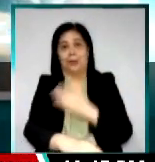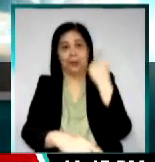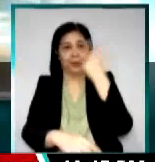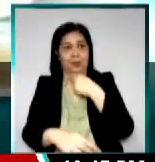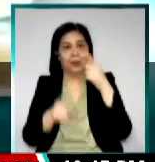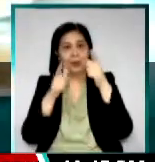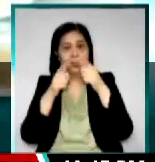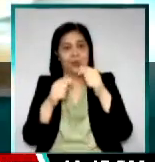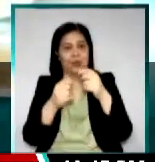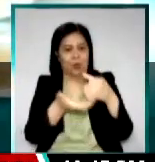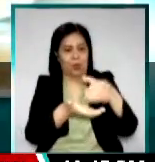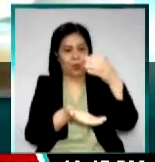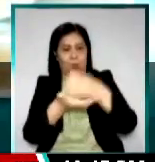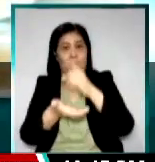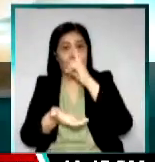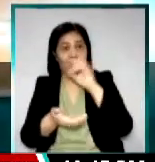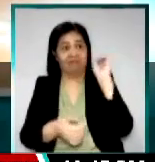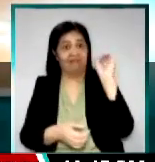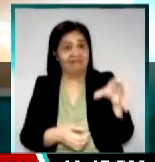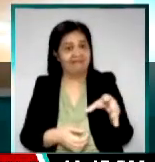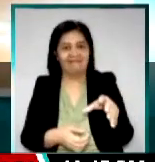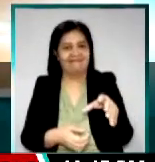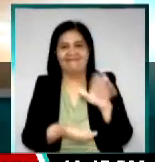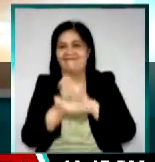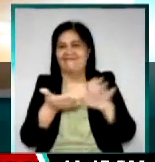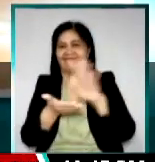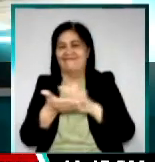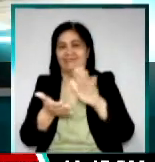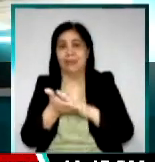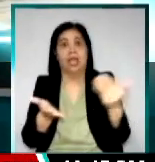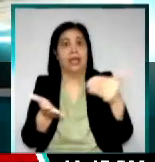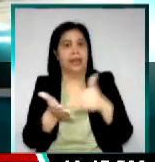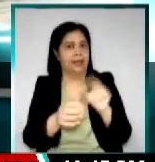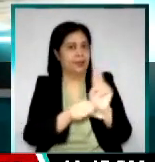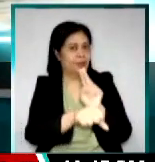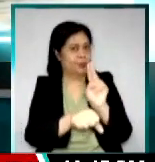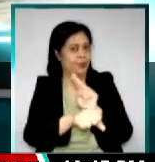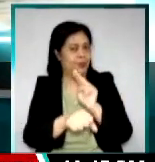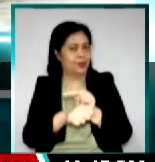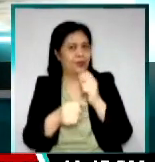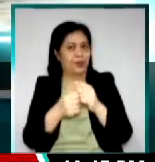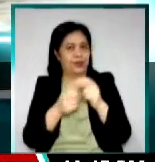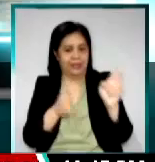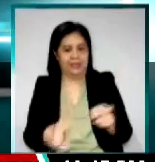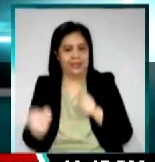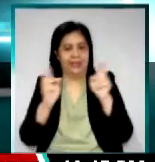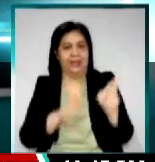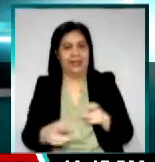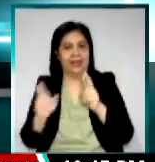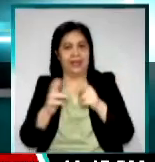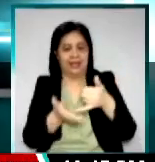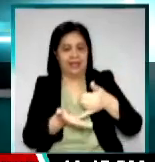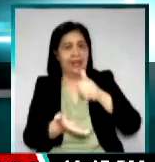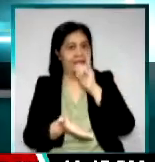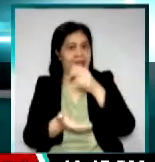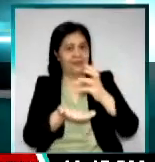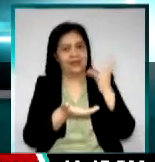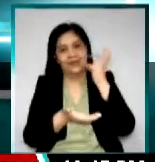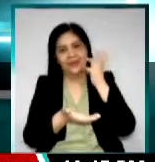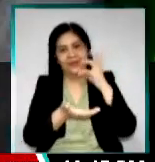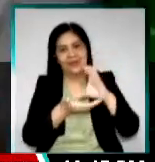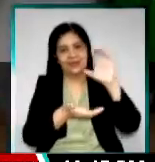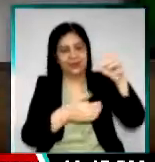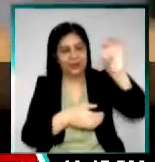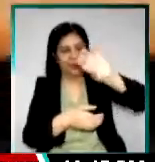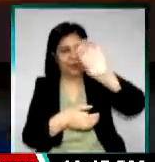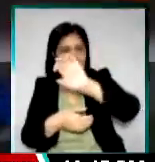garapon, imbes na itapon, nilinis at muling ginamit. Nag-upcycle din siya ng mga wine bottles para sa condiments. I think,